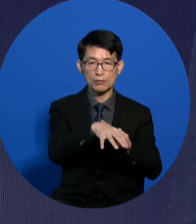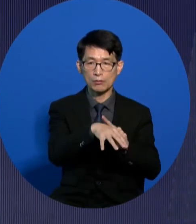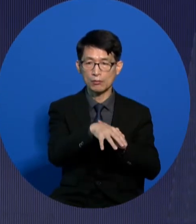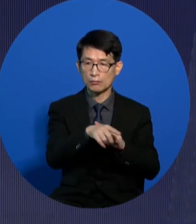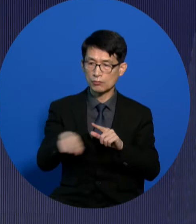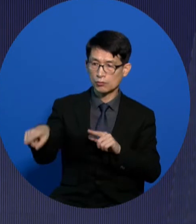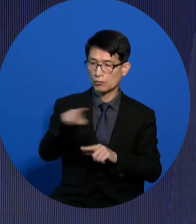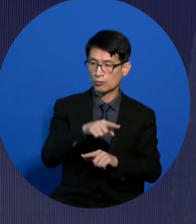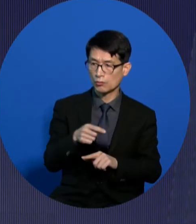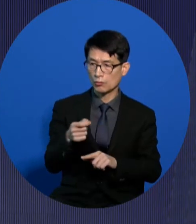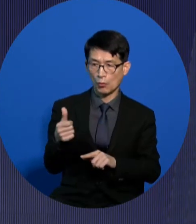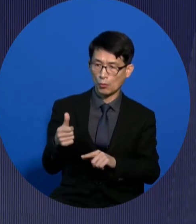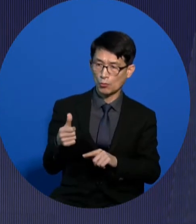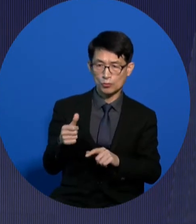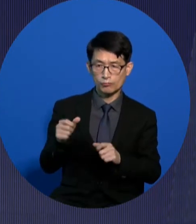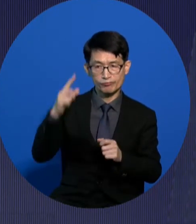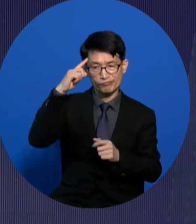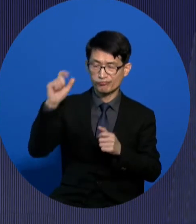부작용이 발생하고 있습니다.